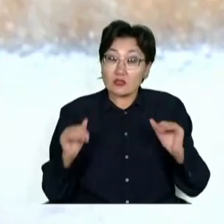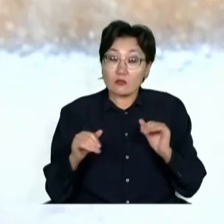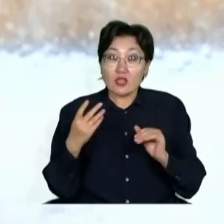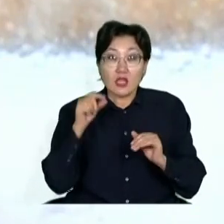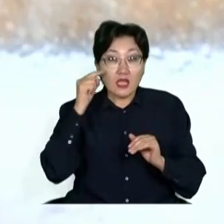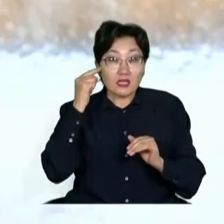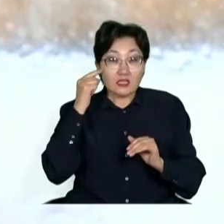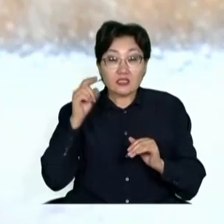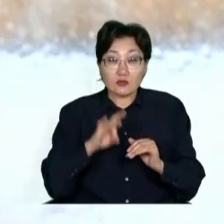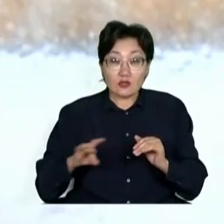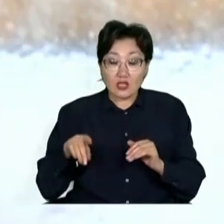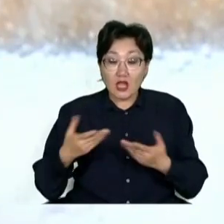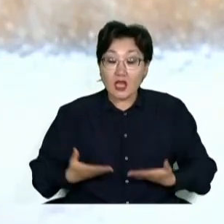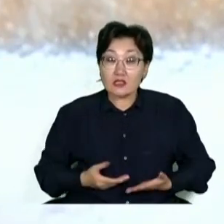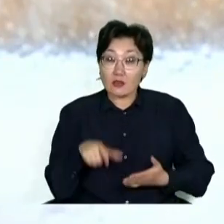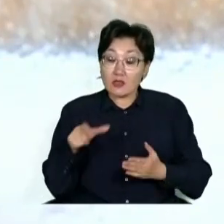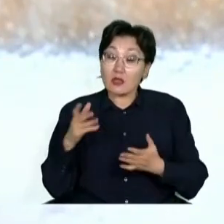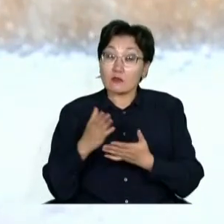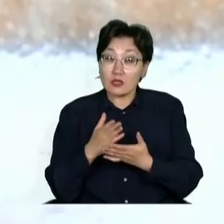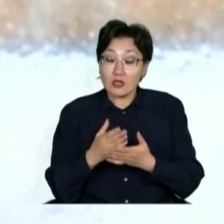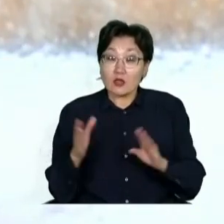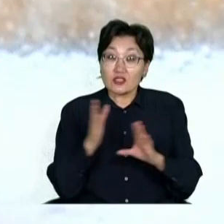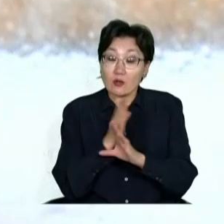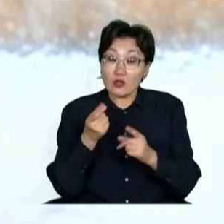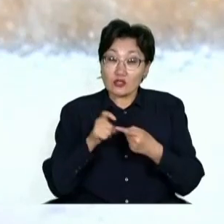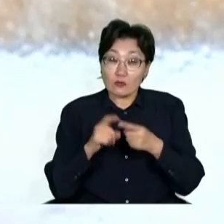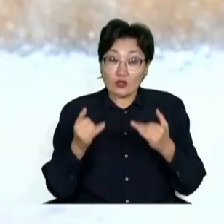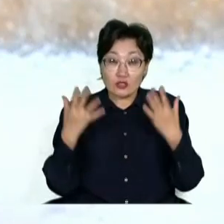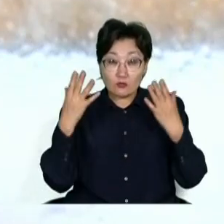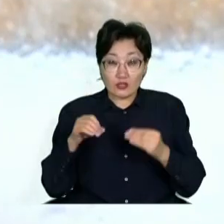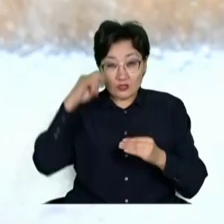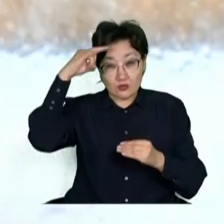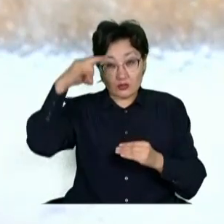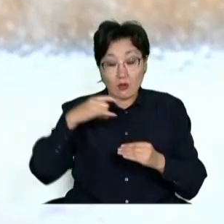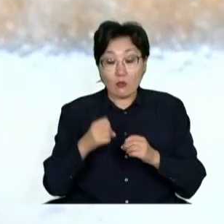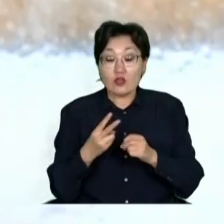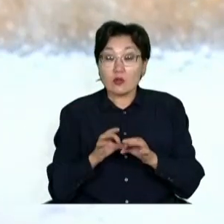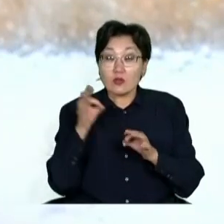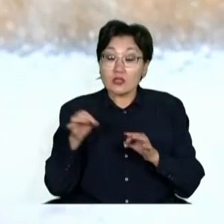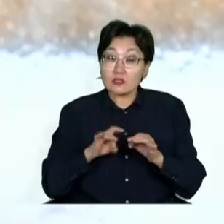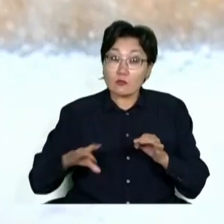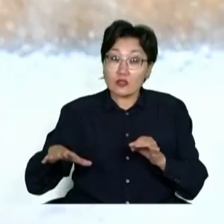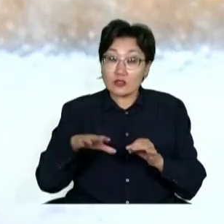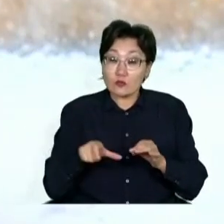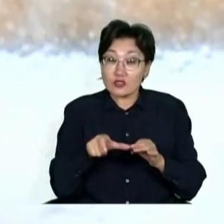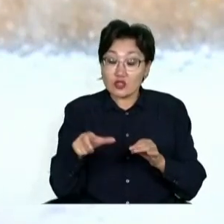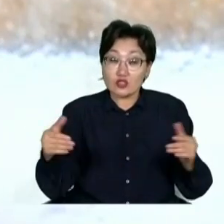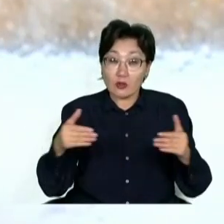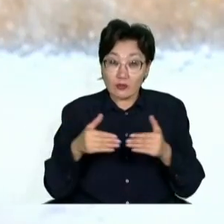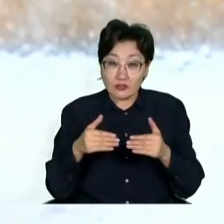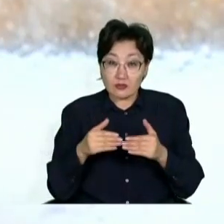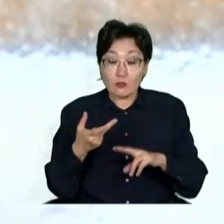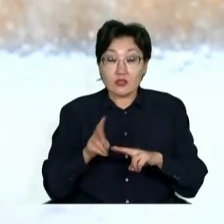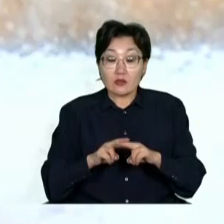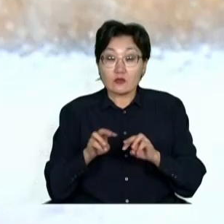Қырғызстан Республикасының азаматтары да бар. Ауа райына байланысты бүгінде елдің 12 облысындағы республикалық жолдар жабық.